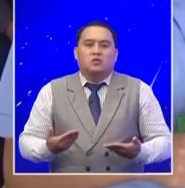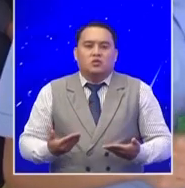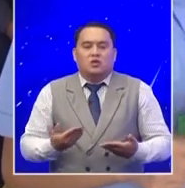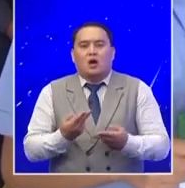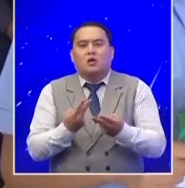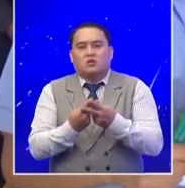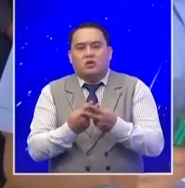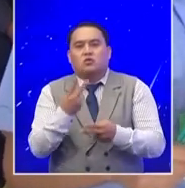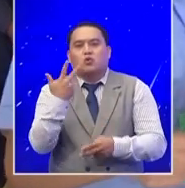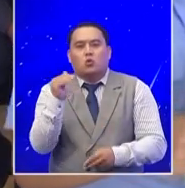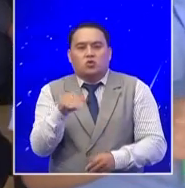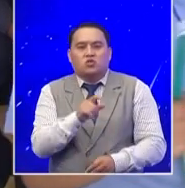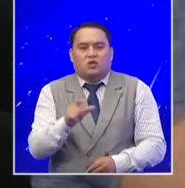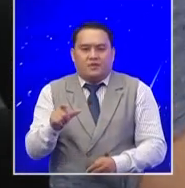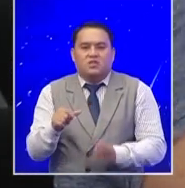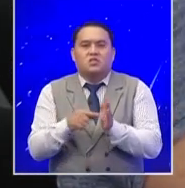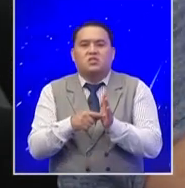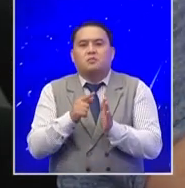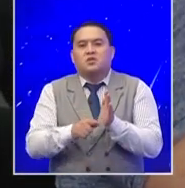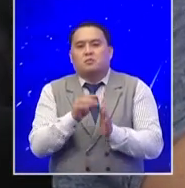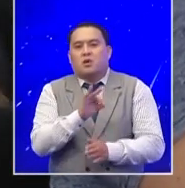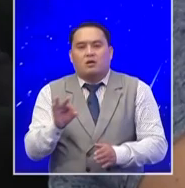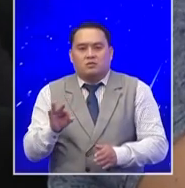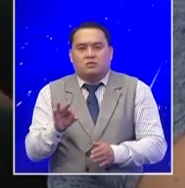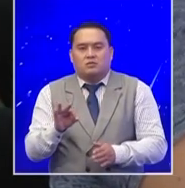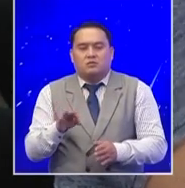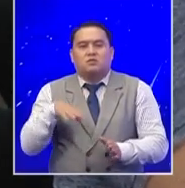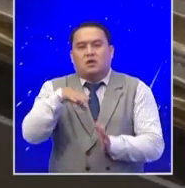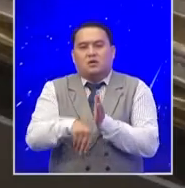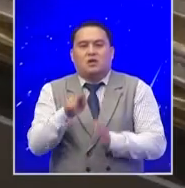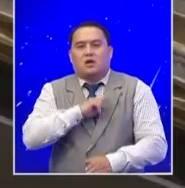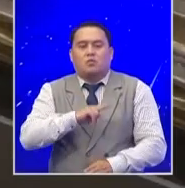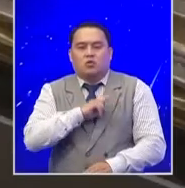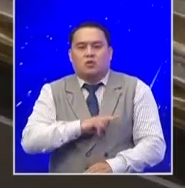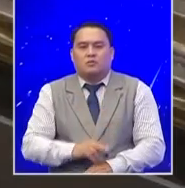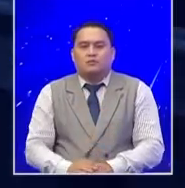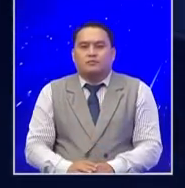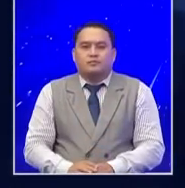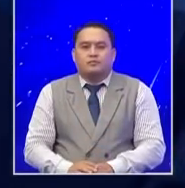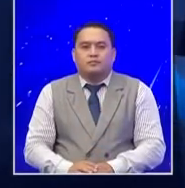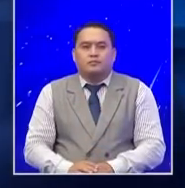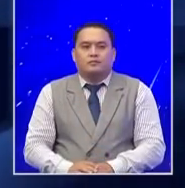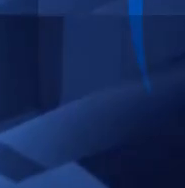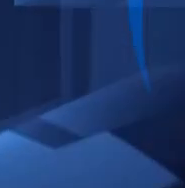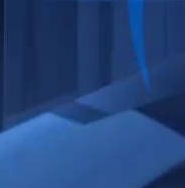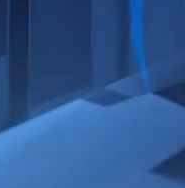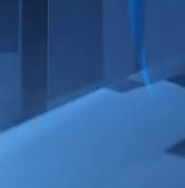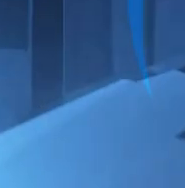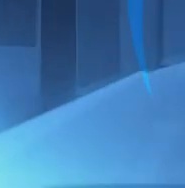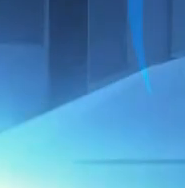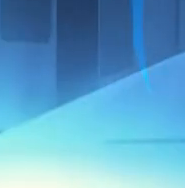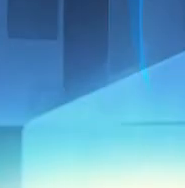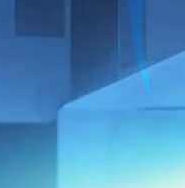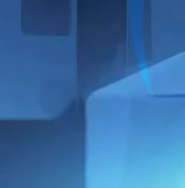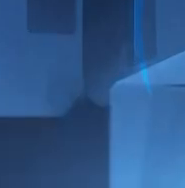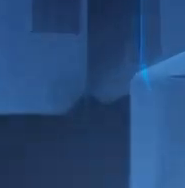свыше 3000 заключенных. Более 70% из них задействованы в исправительных работах. Ануар Амангельдинов, Степан